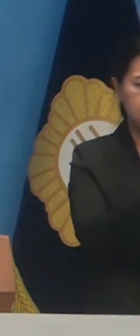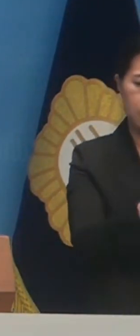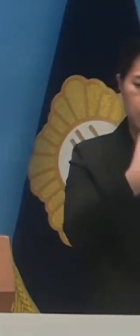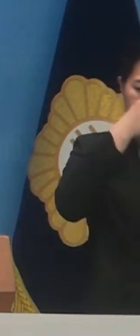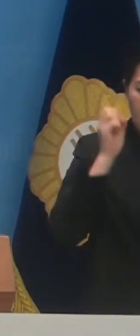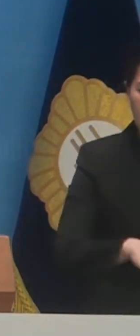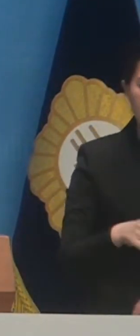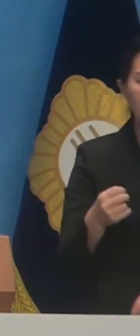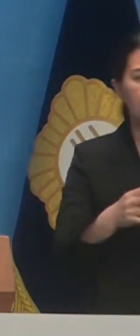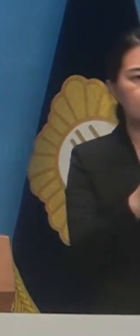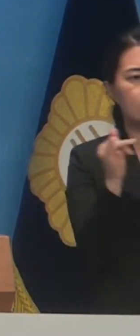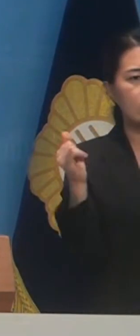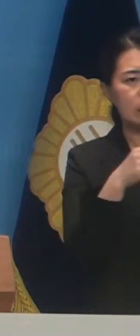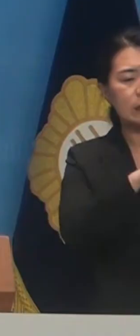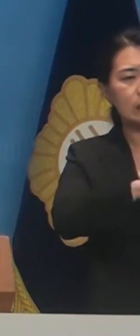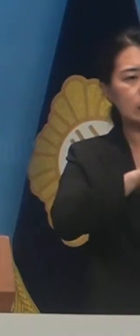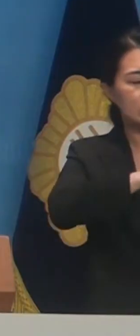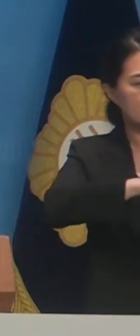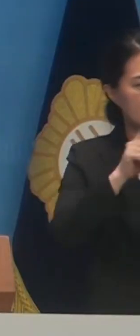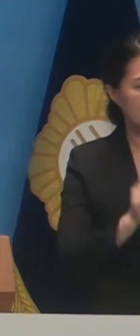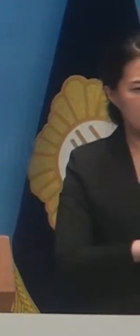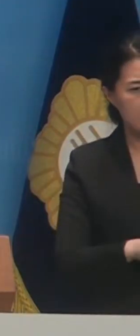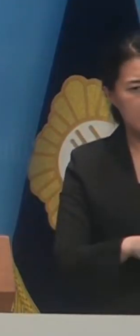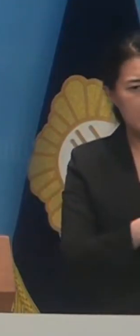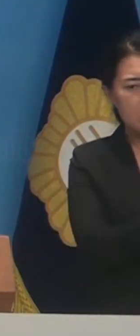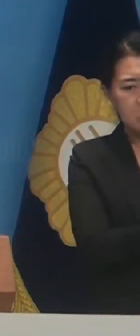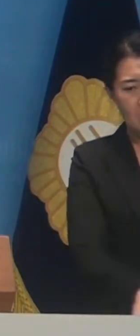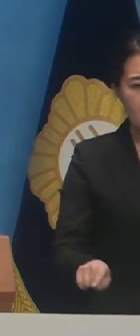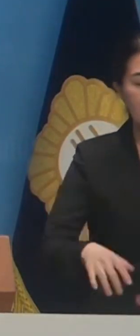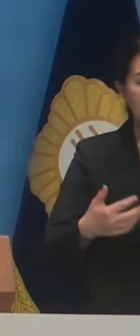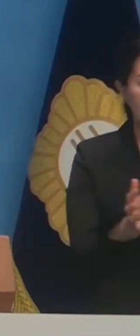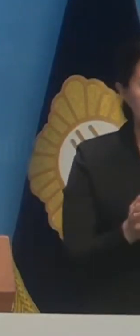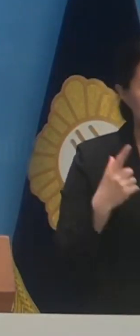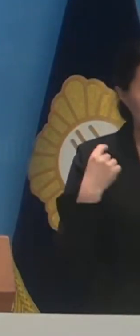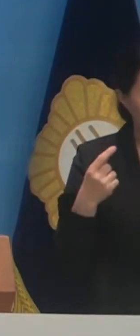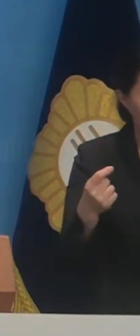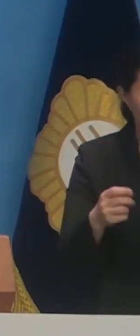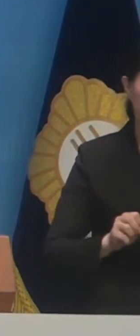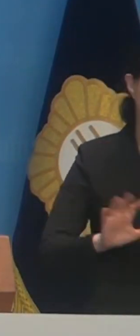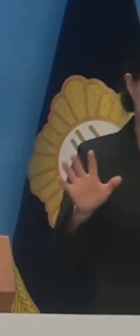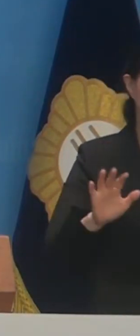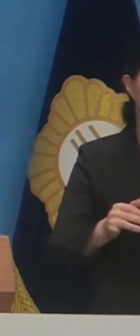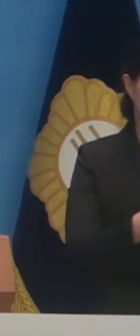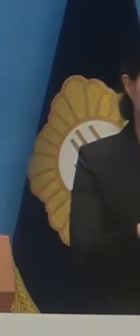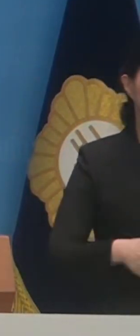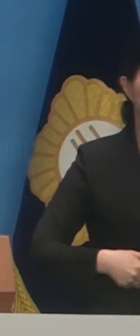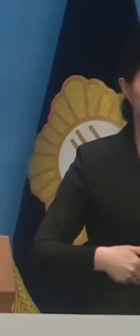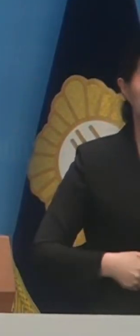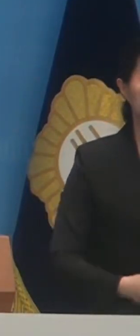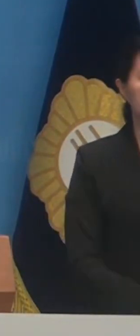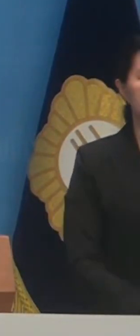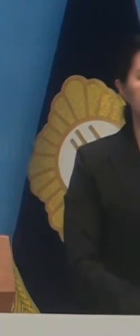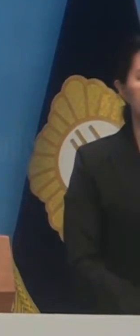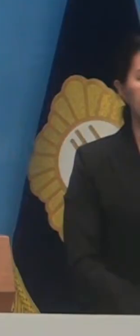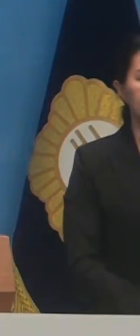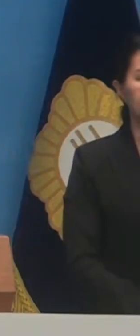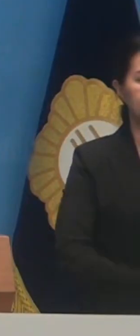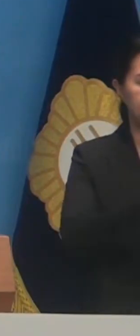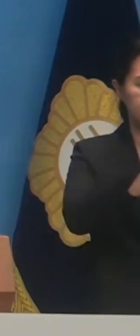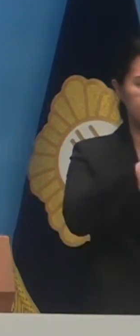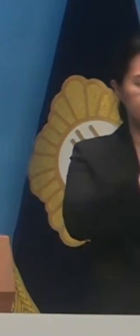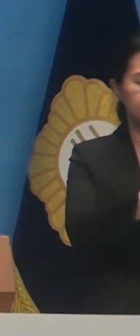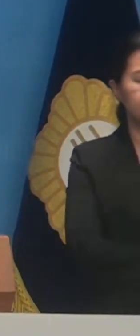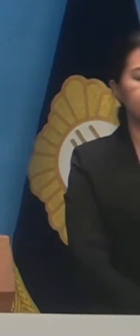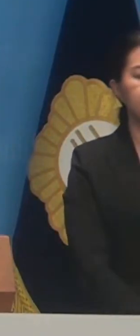여기고 민심을 배반하는 행태를 지속하는 정당은 해체해야만 합니다. 그것이 국민의 뜻입니다.